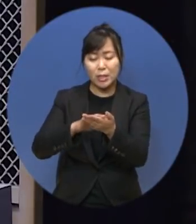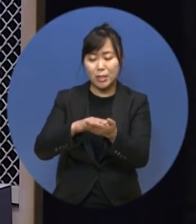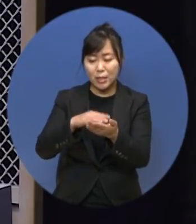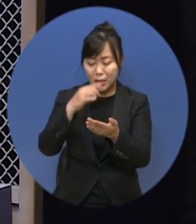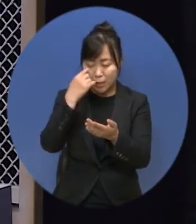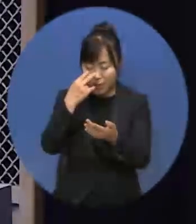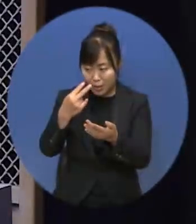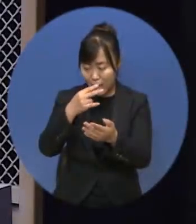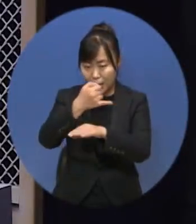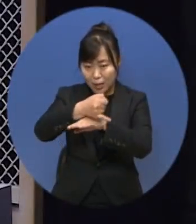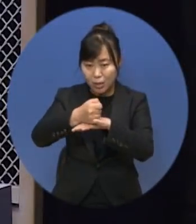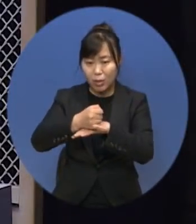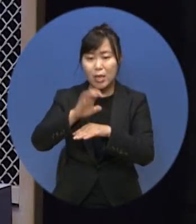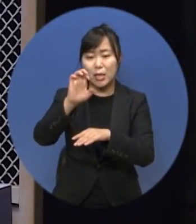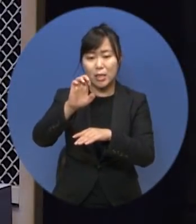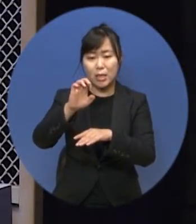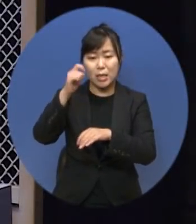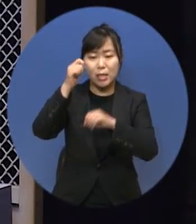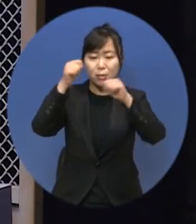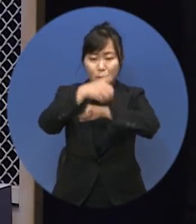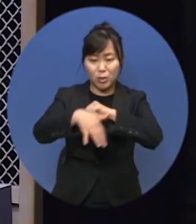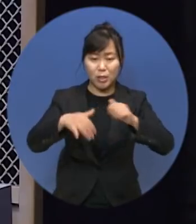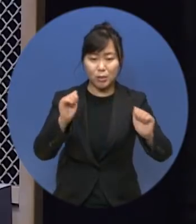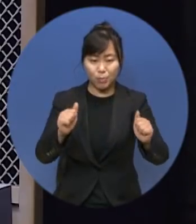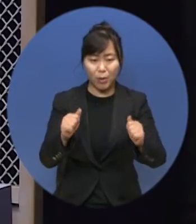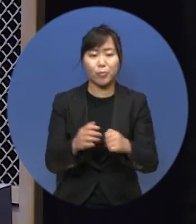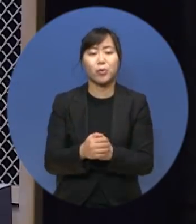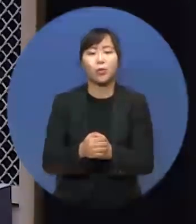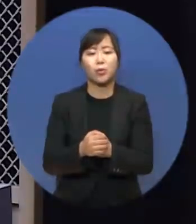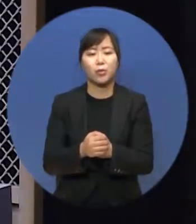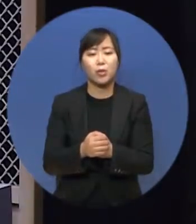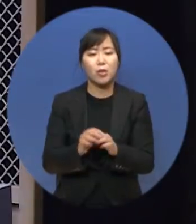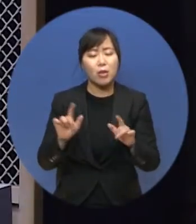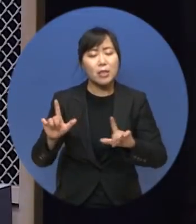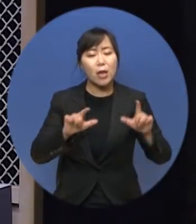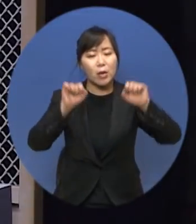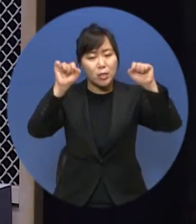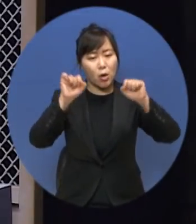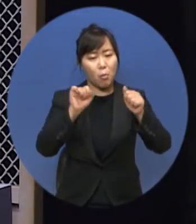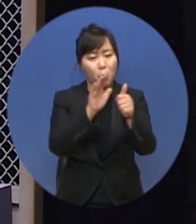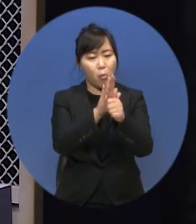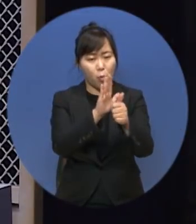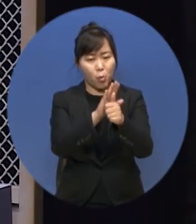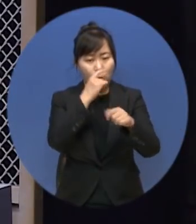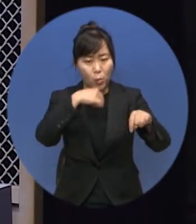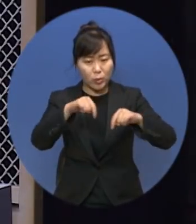디자이너, e스포츠 심판, 생활체육 보조 코치 직무 등 다양한